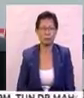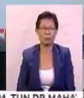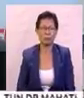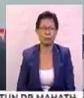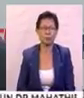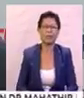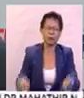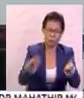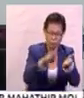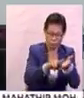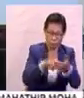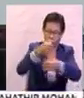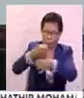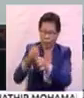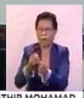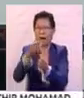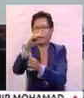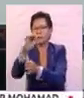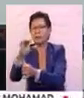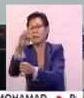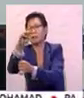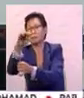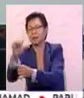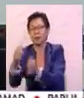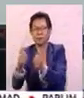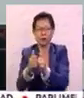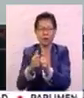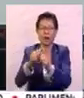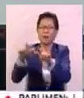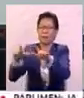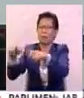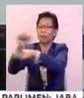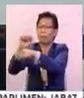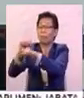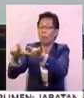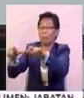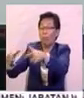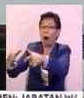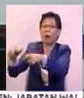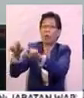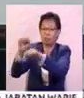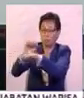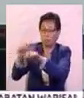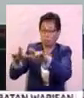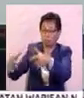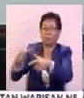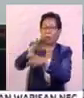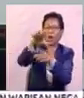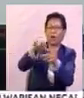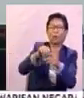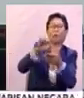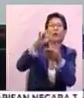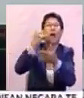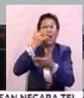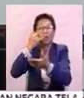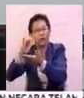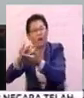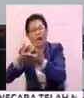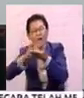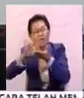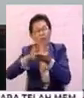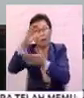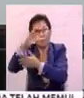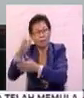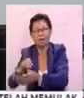A report will be produced by the MCMC together with the task force, which includes the telcos, giving recommendations